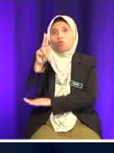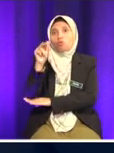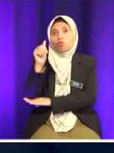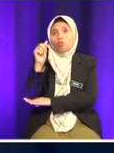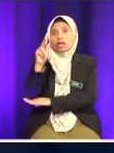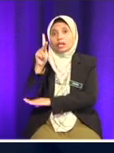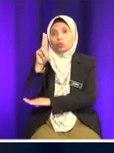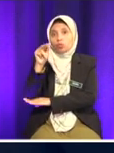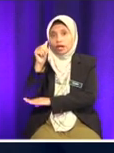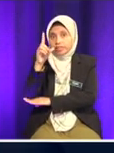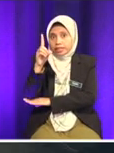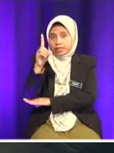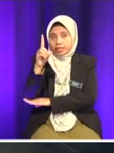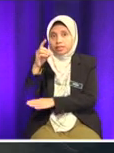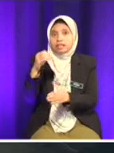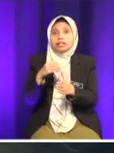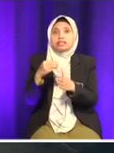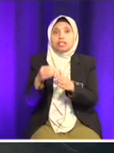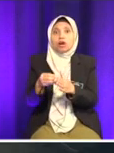Iya betul jadi